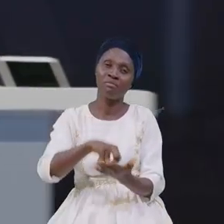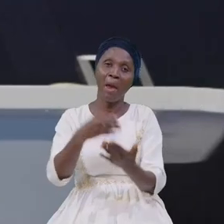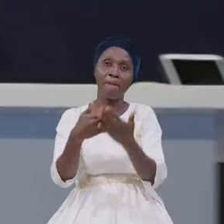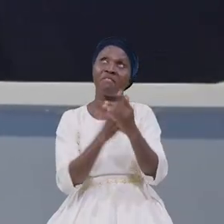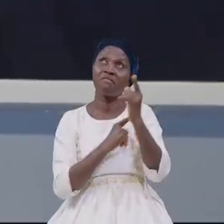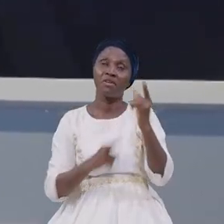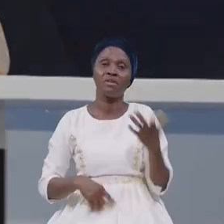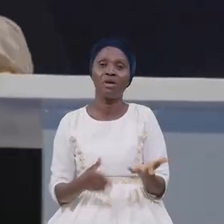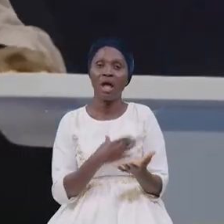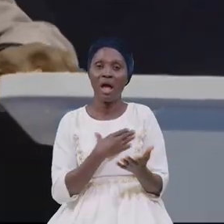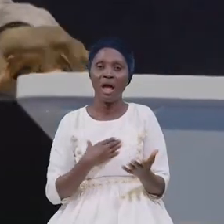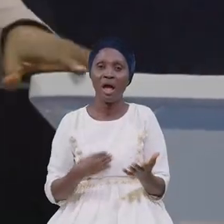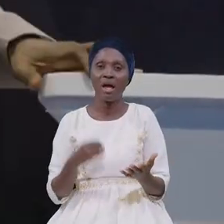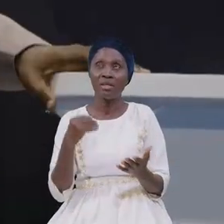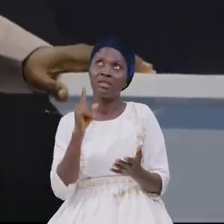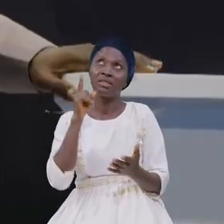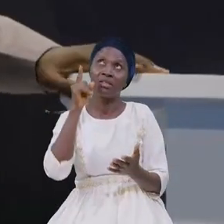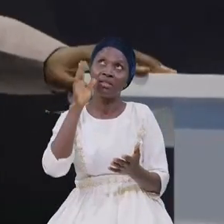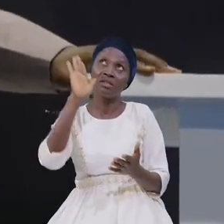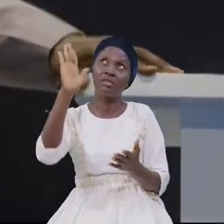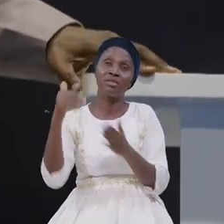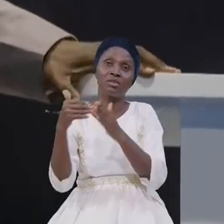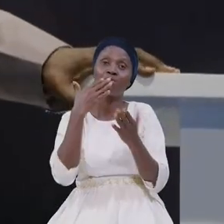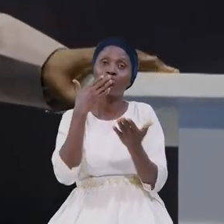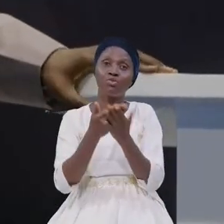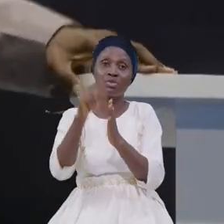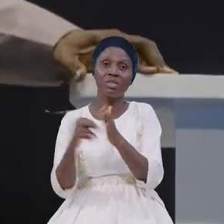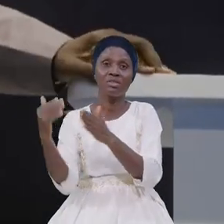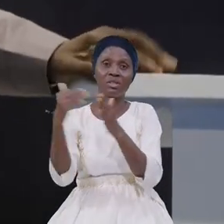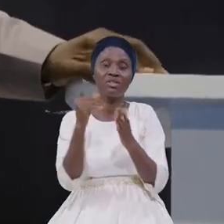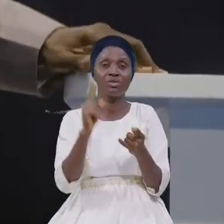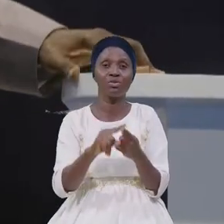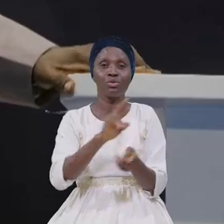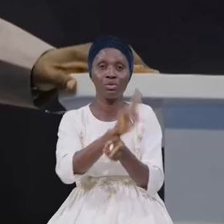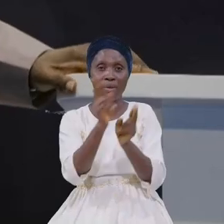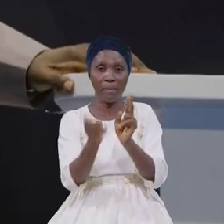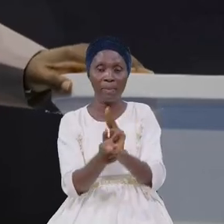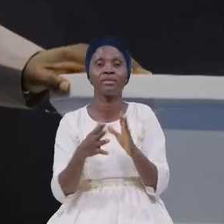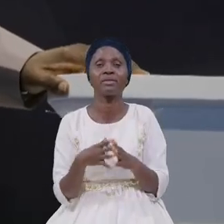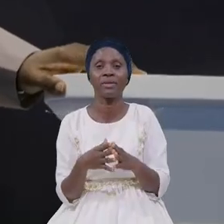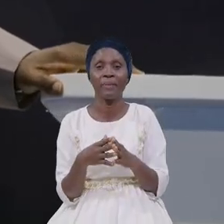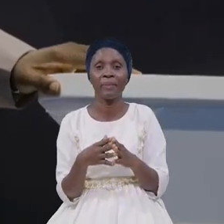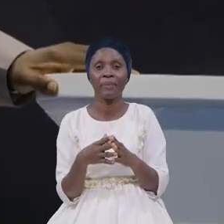devant Dieu. Et la bonté là vous conduit à la repentance. Voyons.